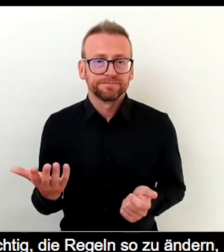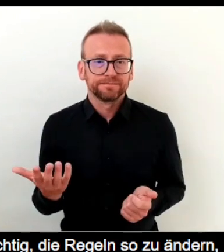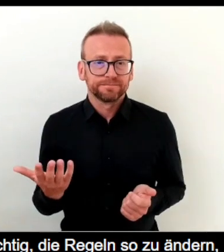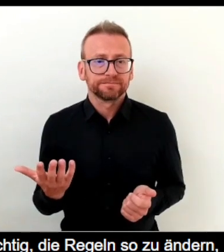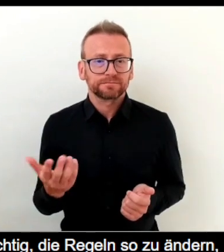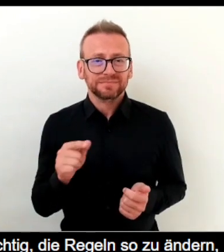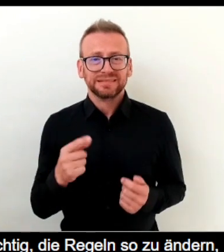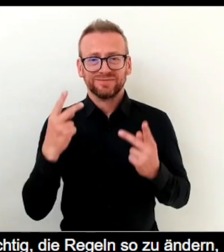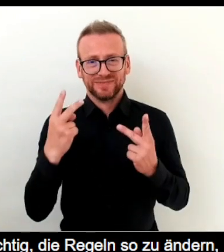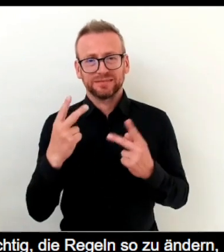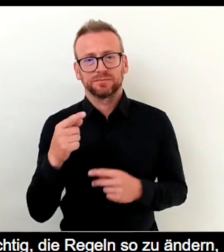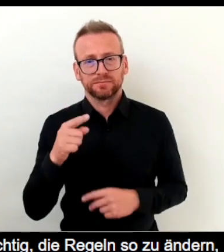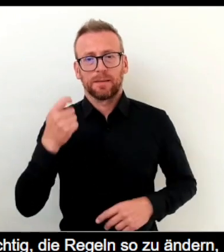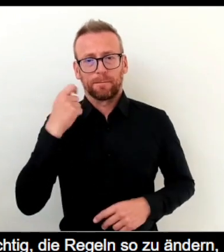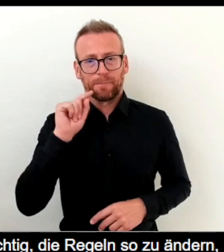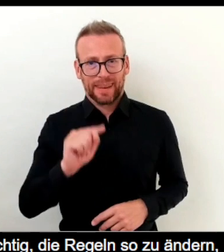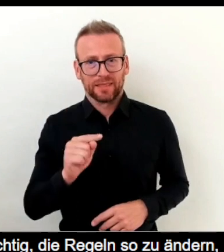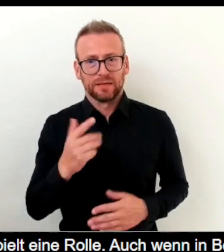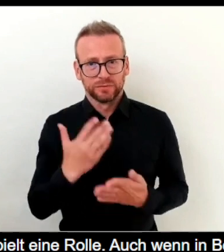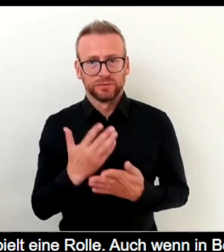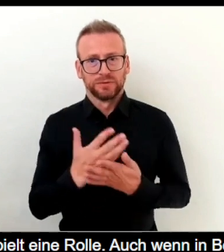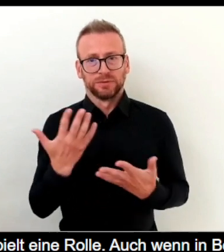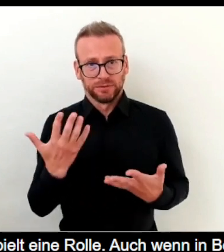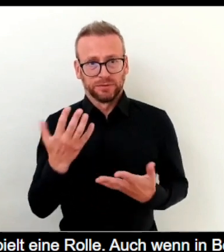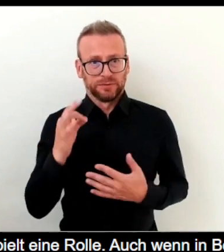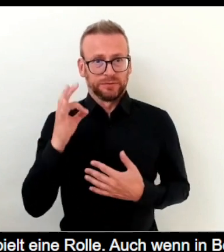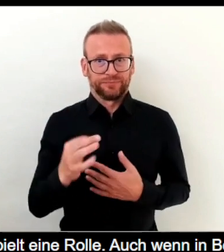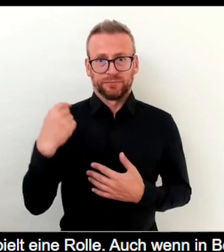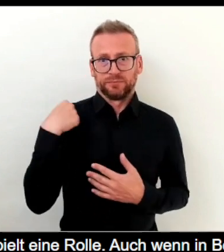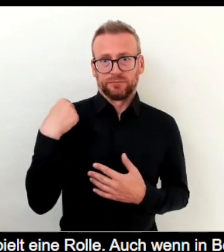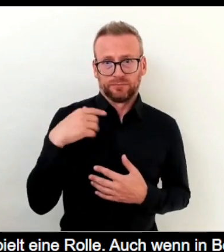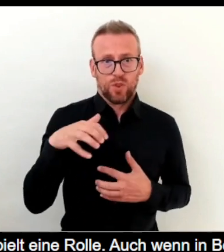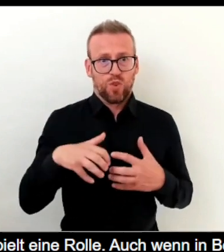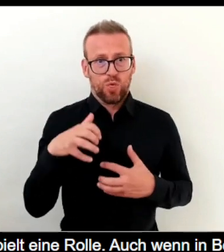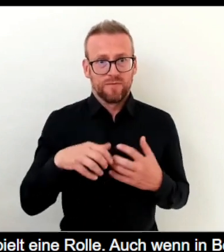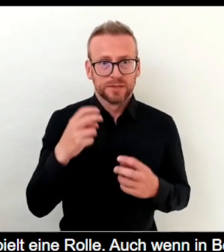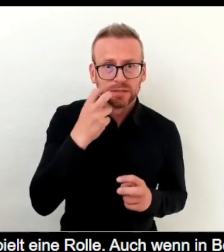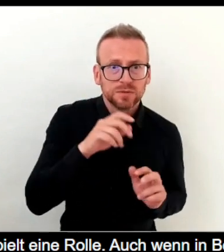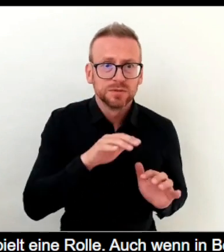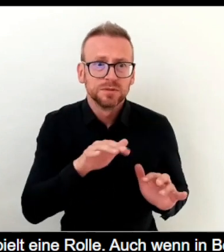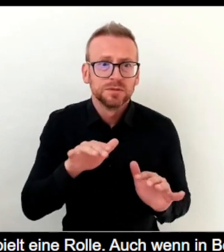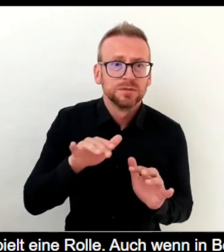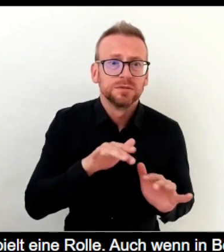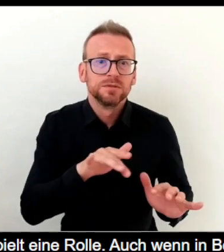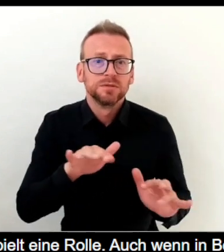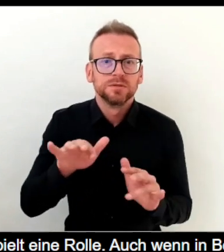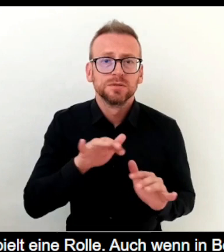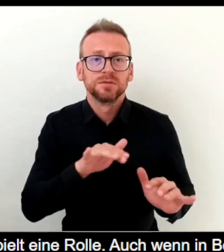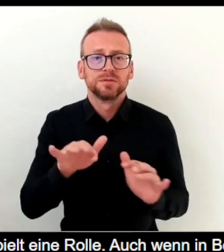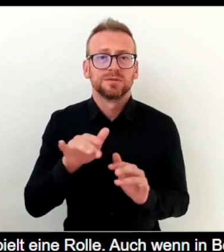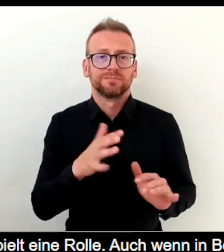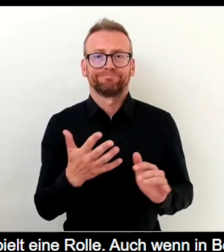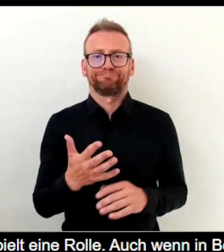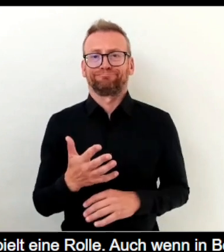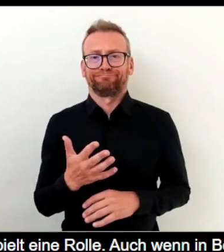Problem, wir gehören nicht zu denen, die aus Europa raus wollen. Im Gegenteil, wir glauben, dass eine proaktive Europapolitik mehr bringt als das Gegenteil. Ein